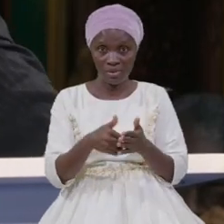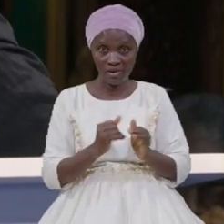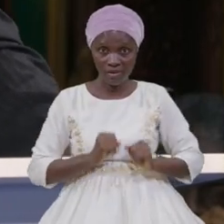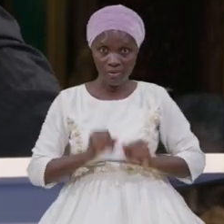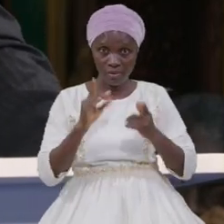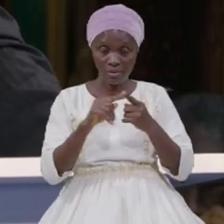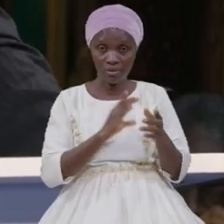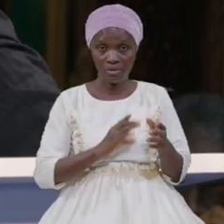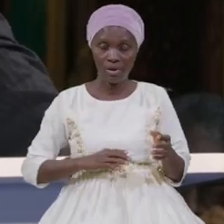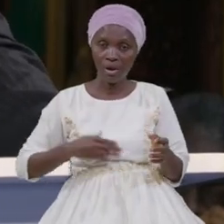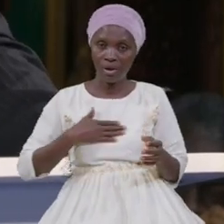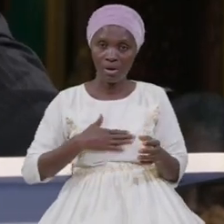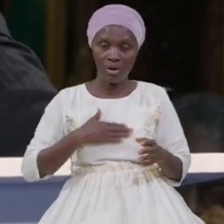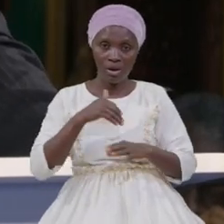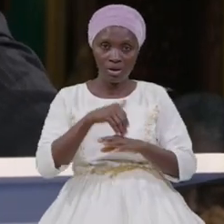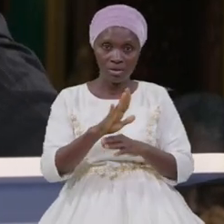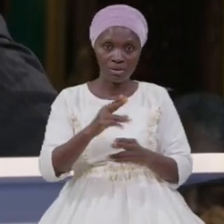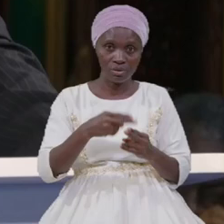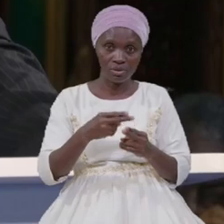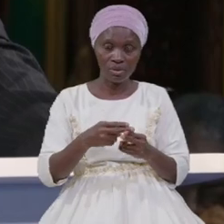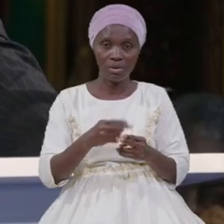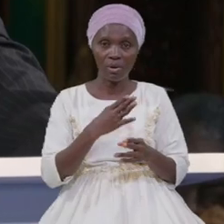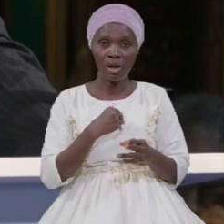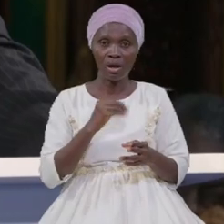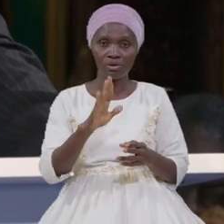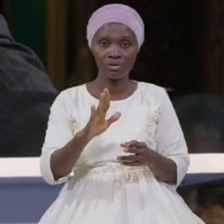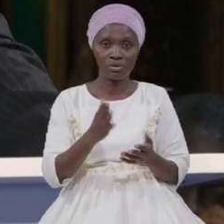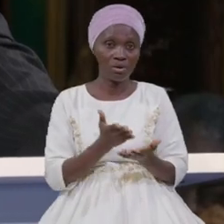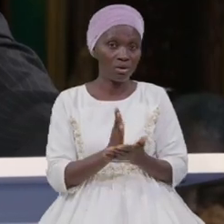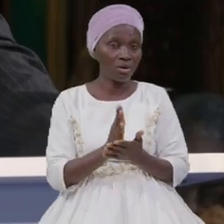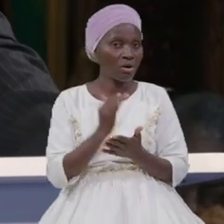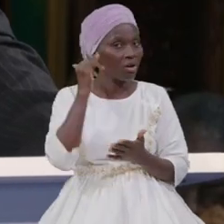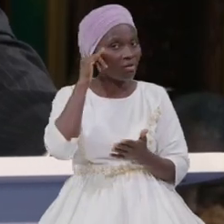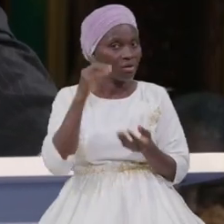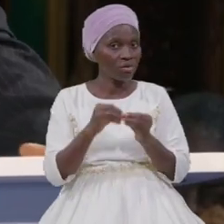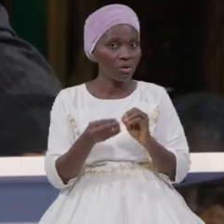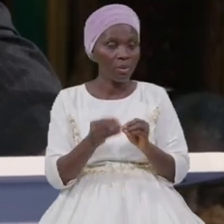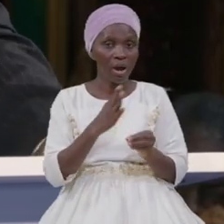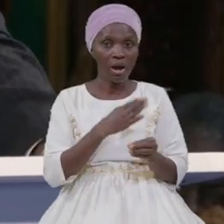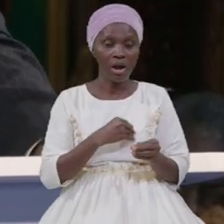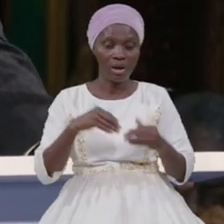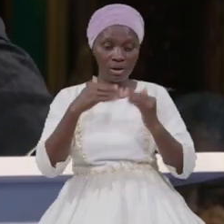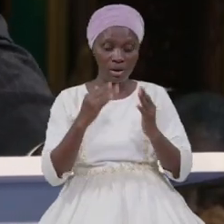envoyez votre nom et votre numéro de téléphone correct